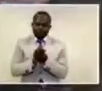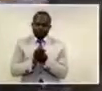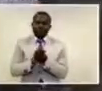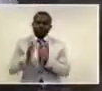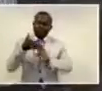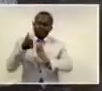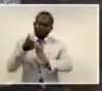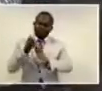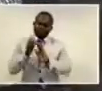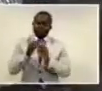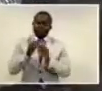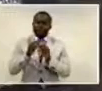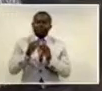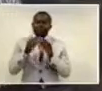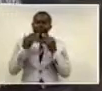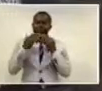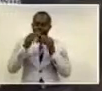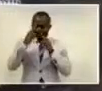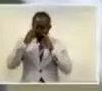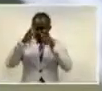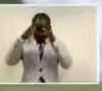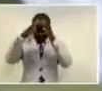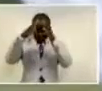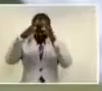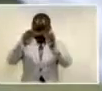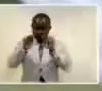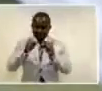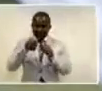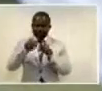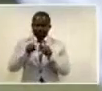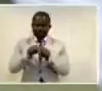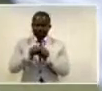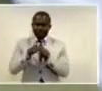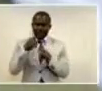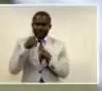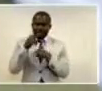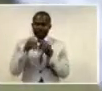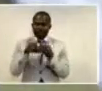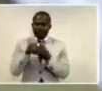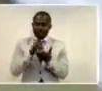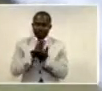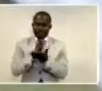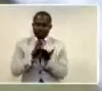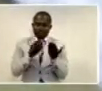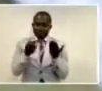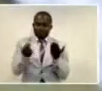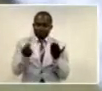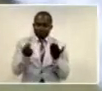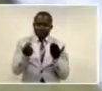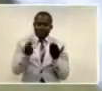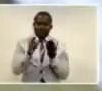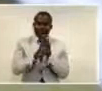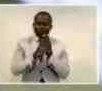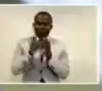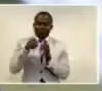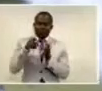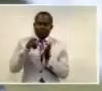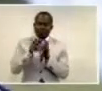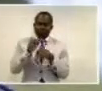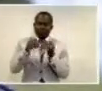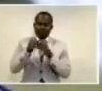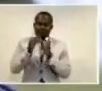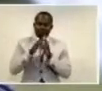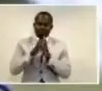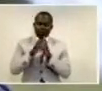Tugirire vuba. Murakoze nyakubahwa Perezida wa Repubulika. Uko abivuze nibyo, hari amafaranga akarere kabarimo ku